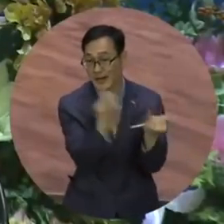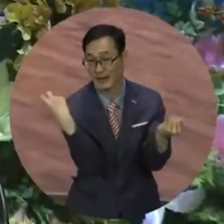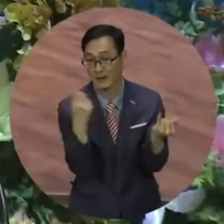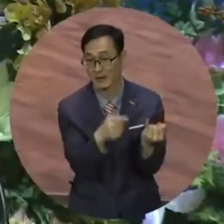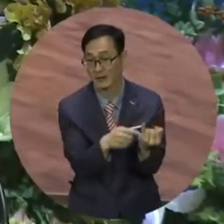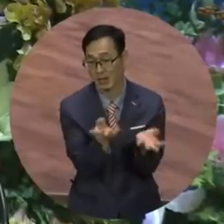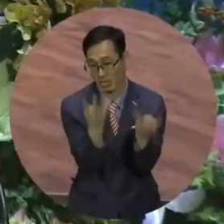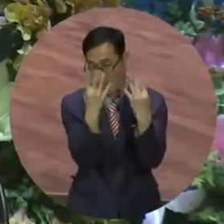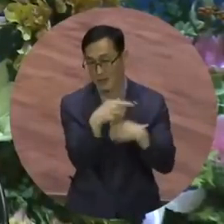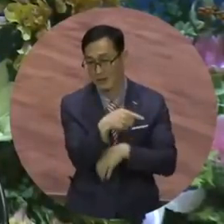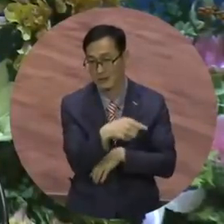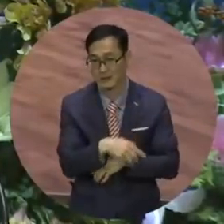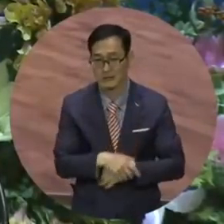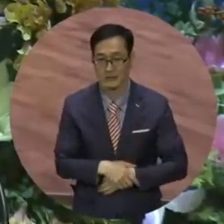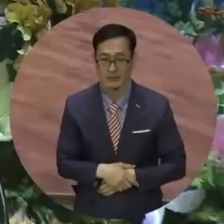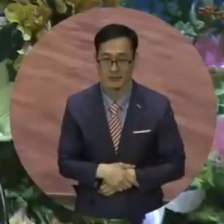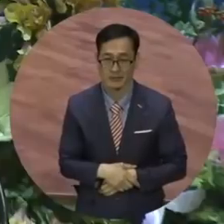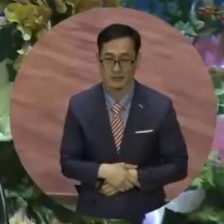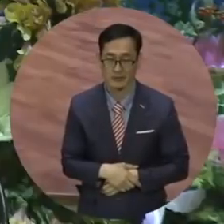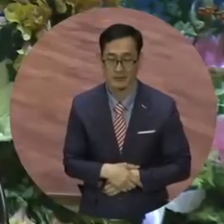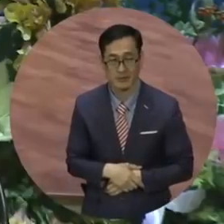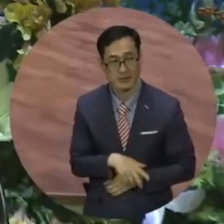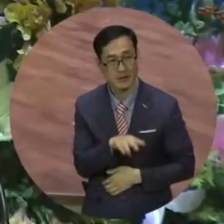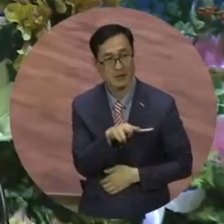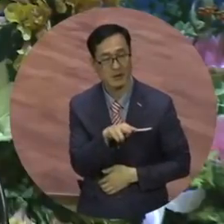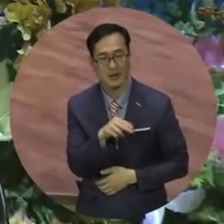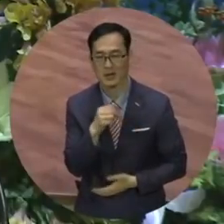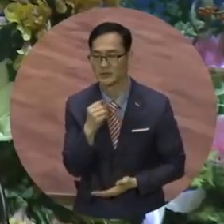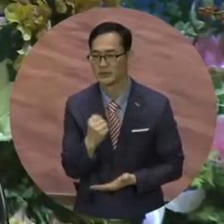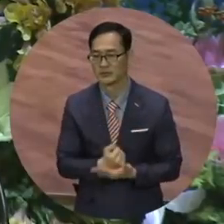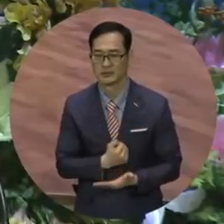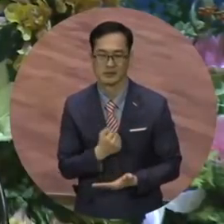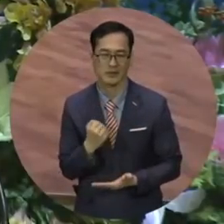인간적으로 너무나 안타깝고 마음 아프지요.